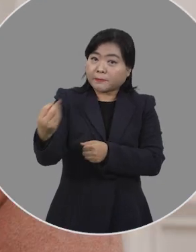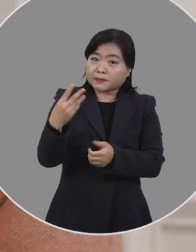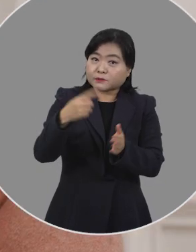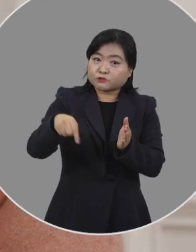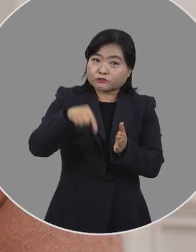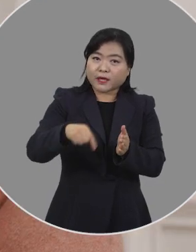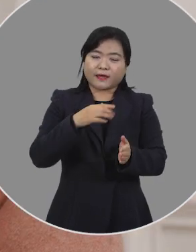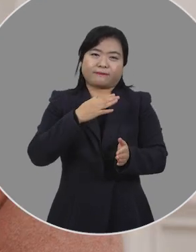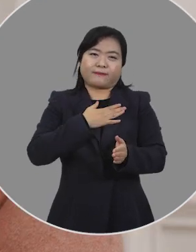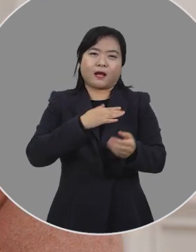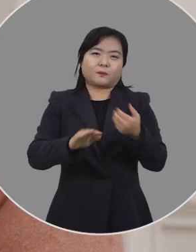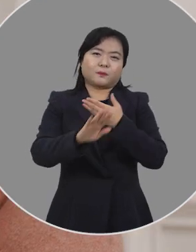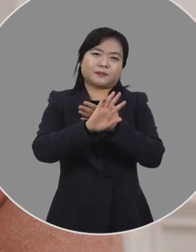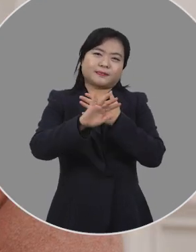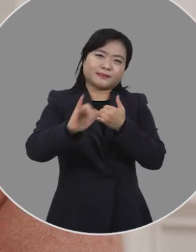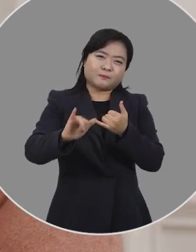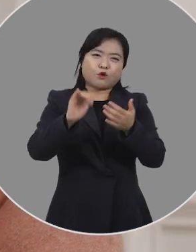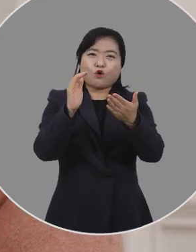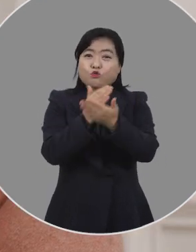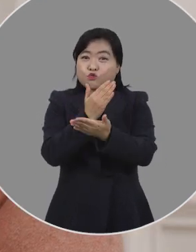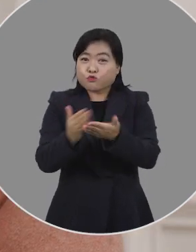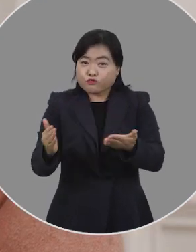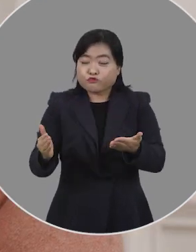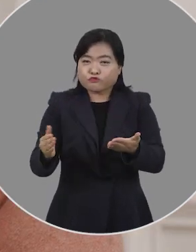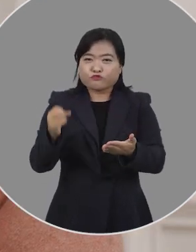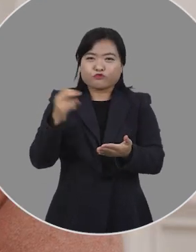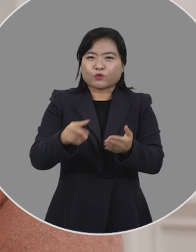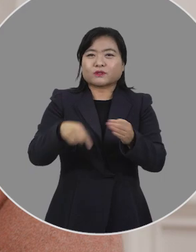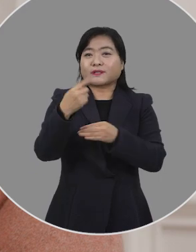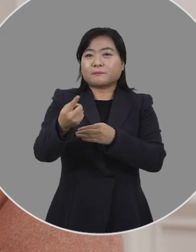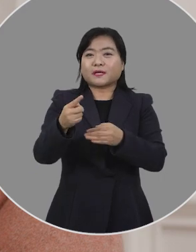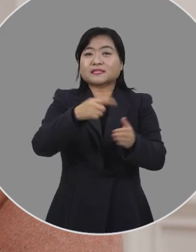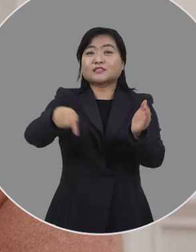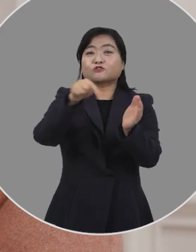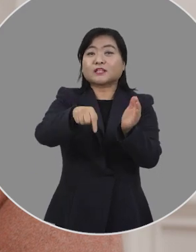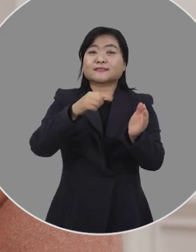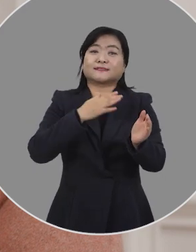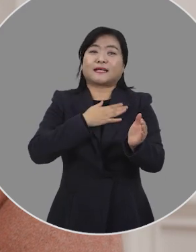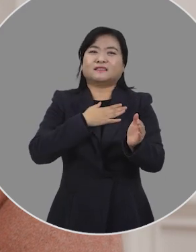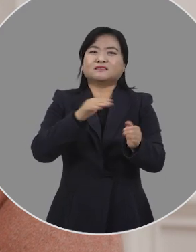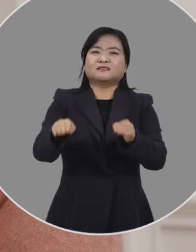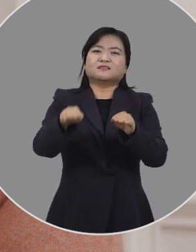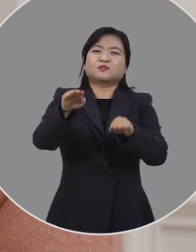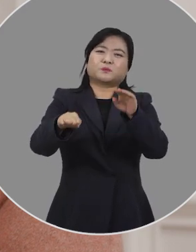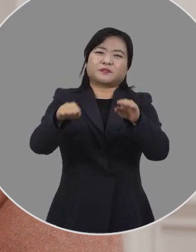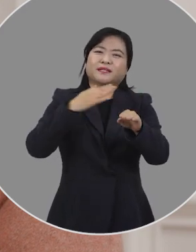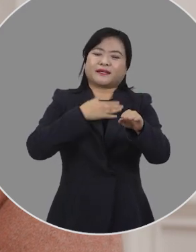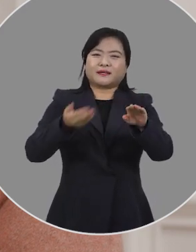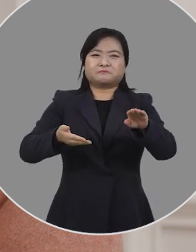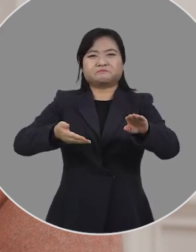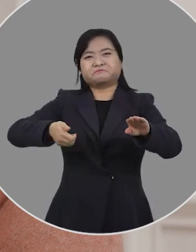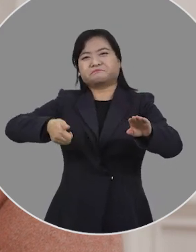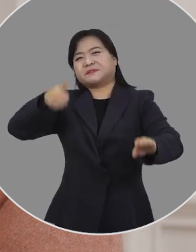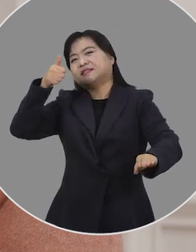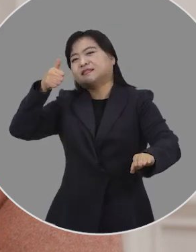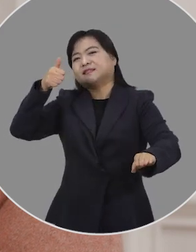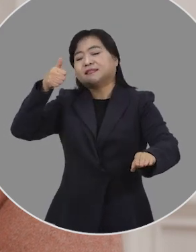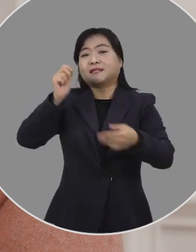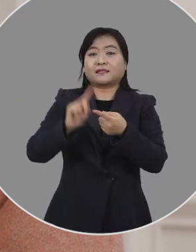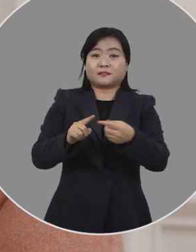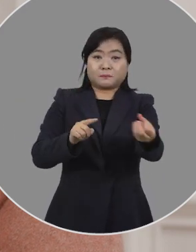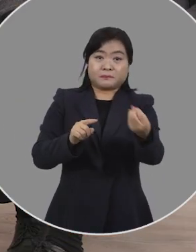이제 나하고 다른 사람들을 구분을 하고 그다음에 그 중에서도 나는 저들보다는 조금 나은 것, 이